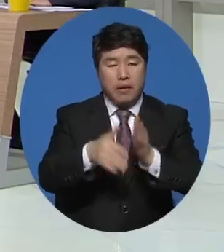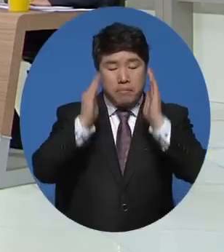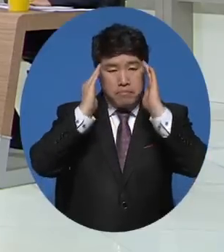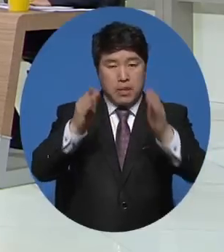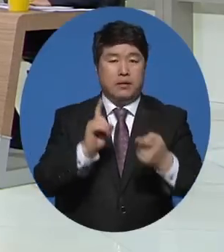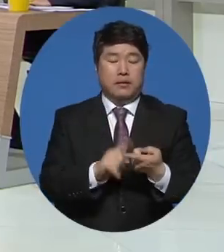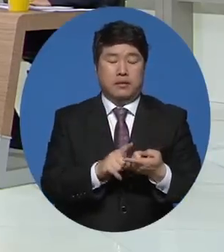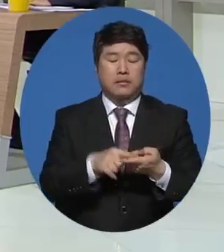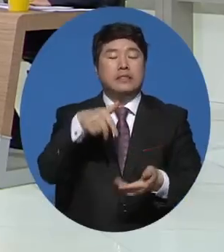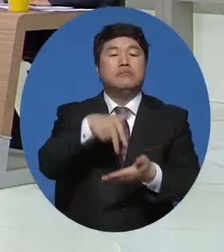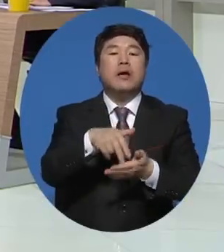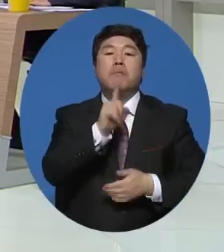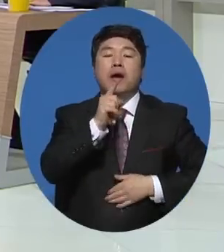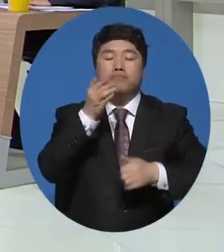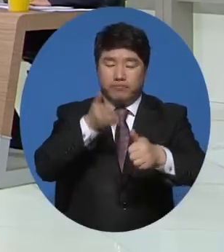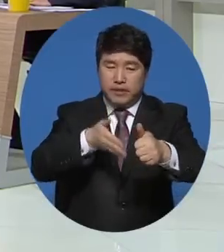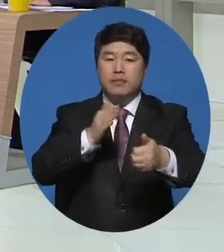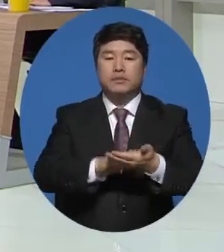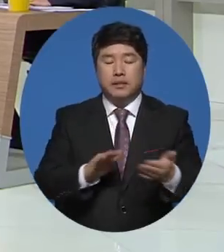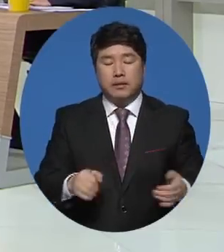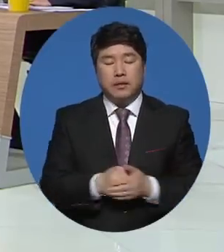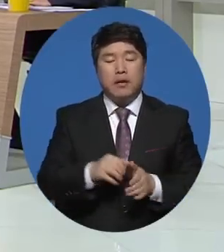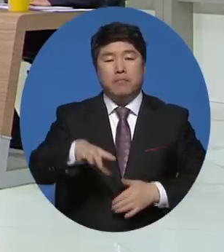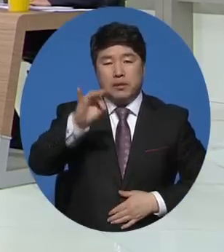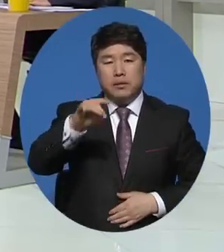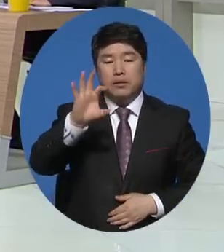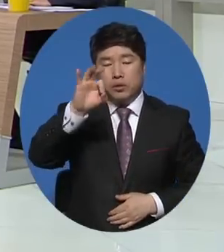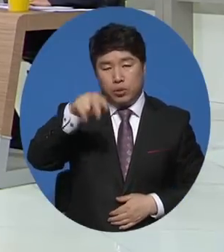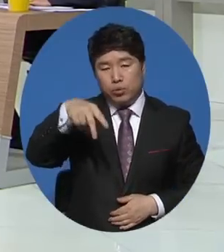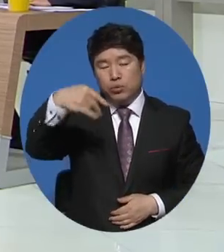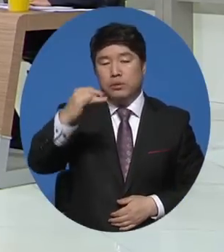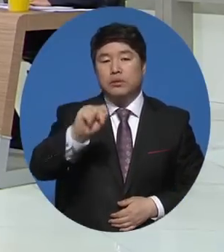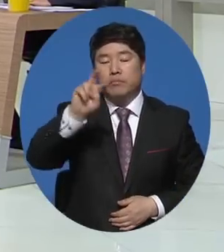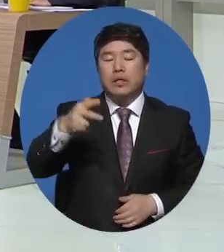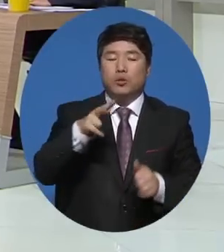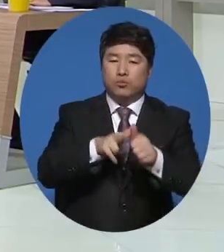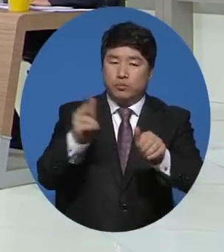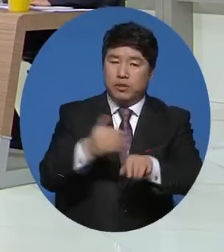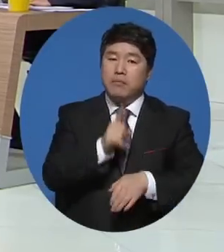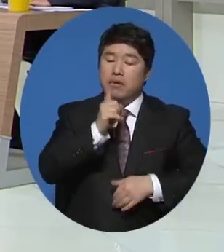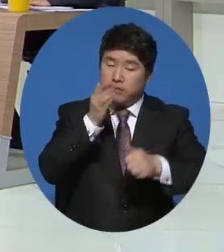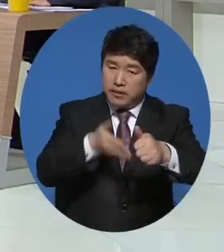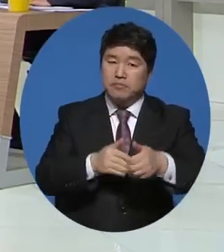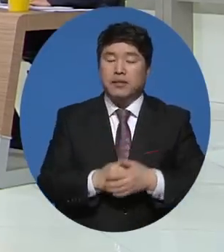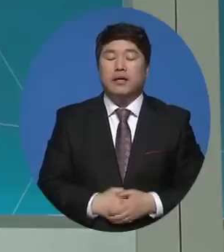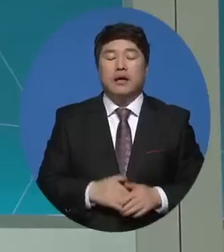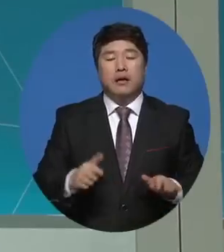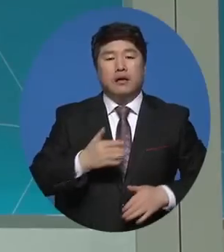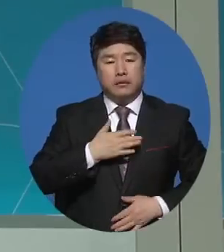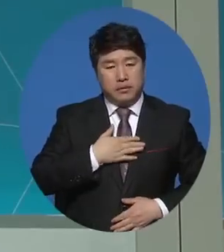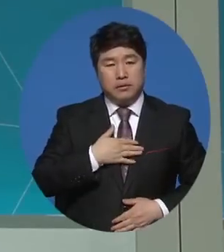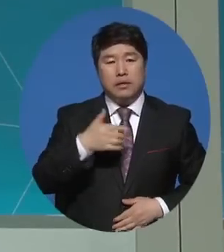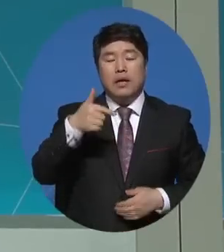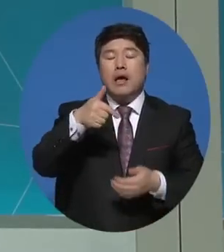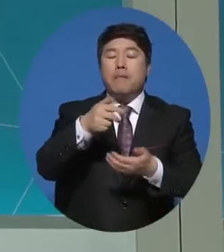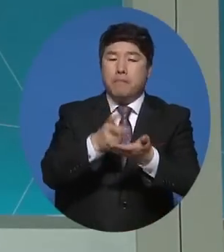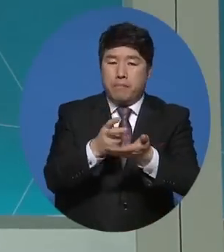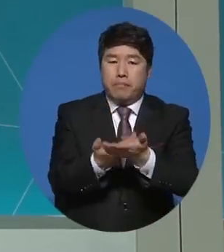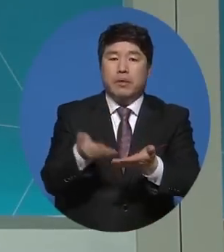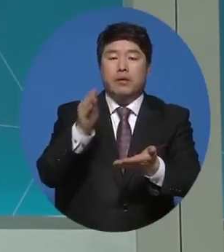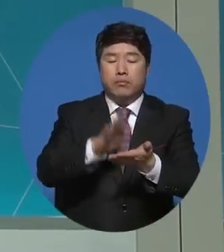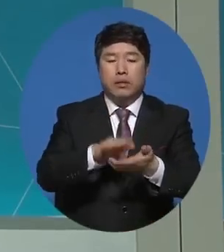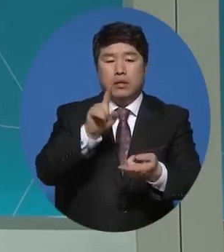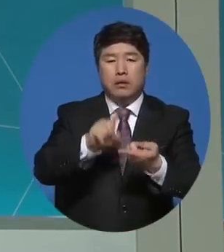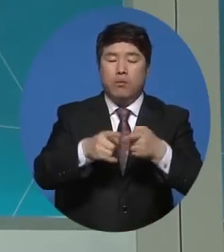대해서 입장을 밝혀 주시기 바랍니다 먼저 유승민 후보부터 말씀해 주시기 바랍니다 예 저는 개헌에 대해서